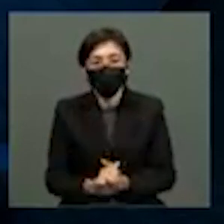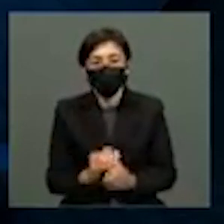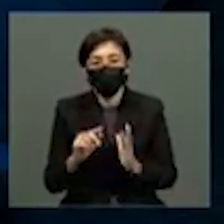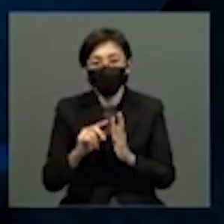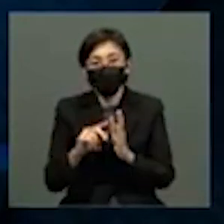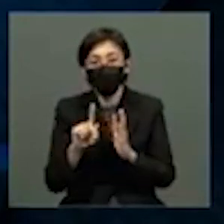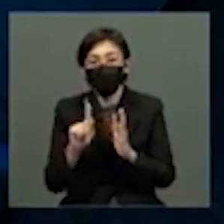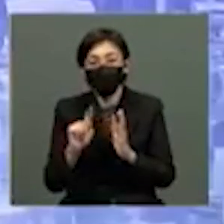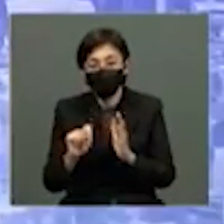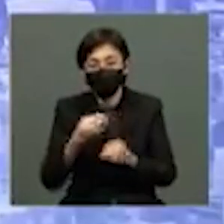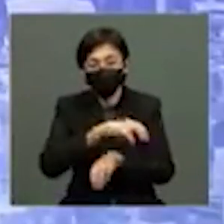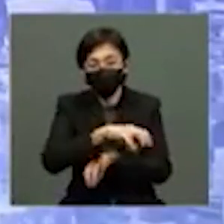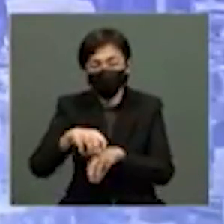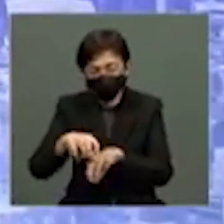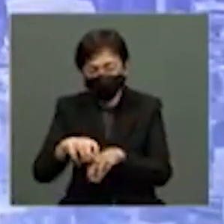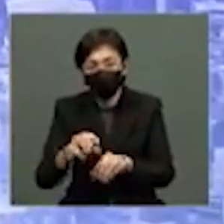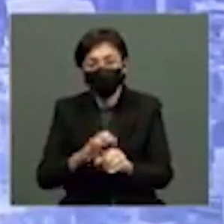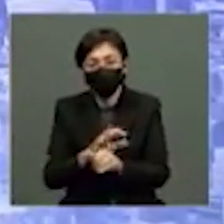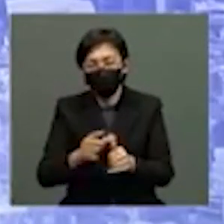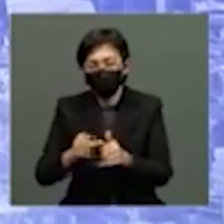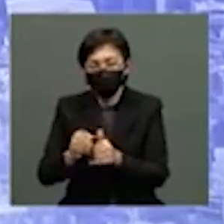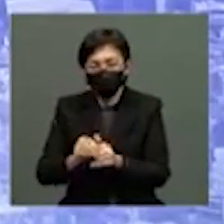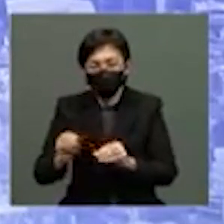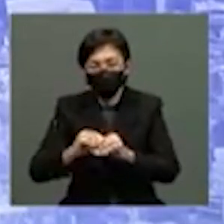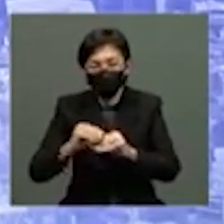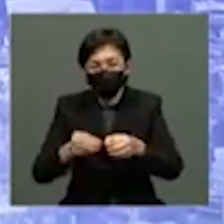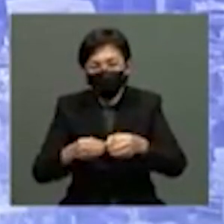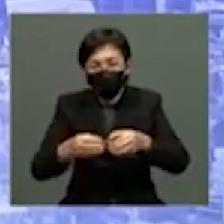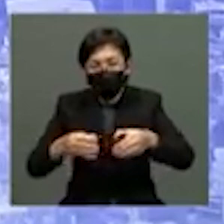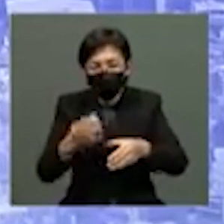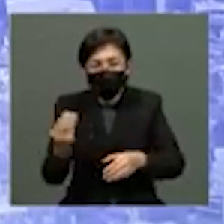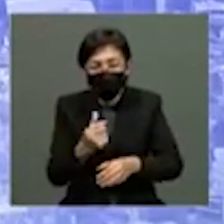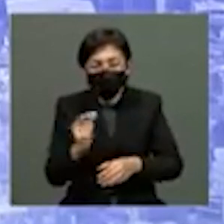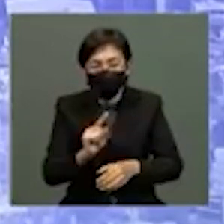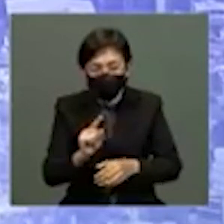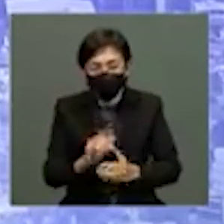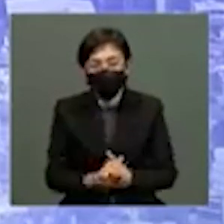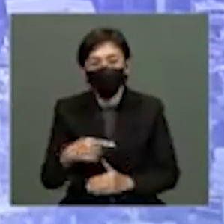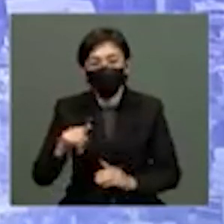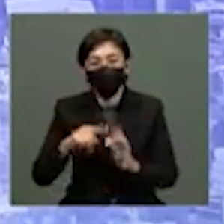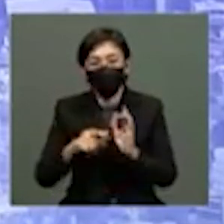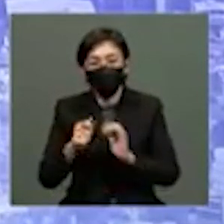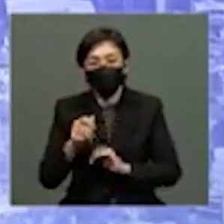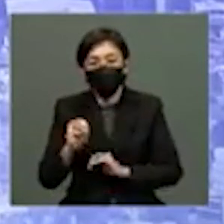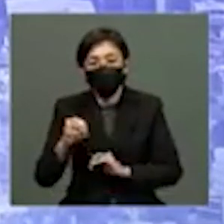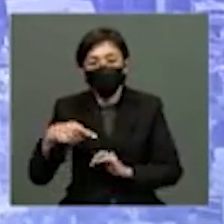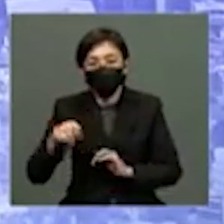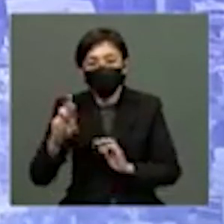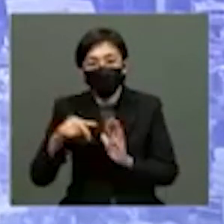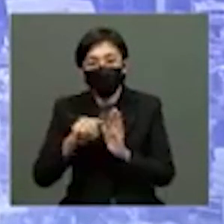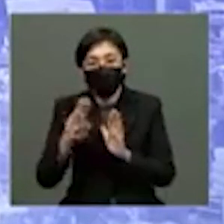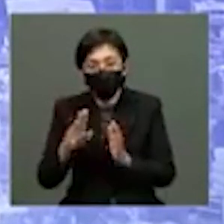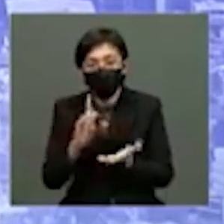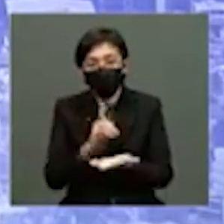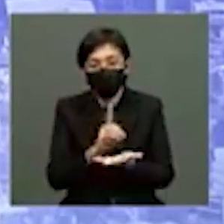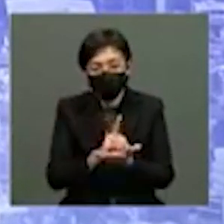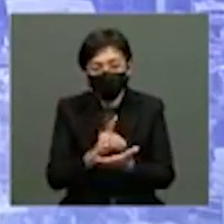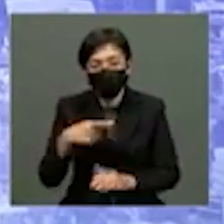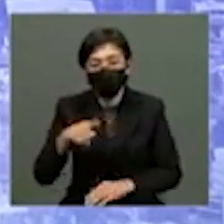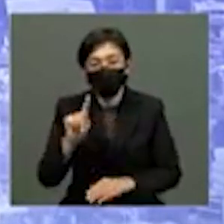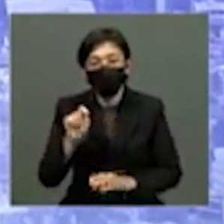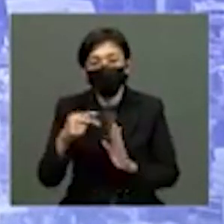ระบาดมากและเพิ่มขึ้นเร็วนะครับยกตัวอย่างนะครับตอนนี้คือป้อมปราบศัตรูพ่ายที่พูดไปแล้วดุสิตปทุม